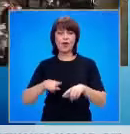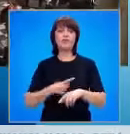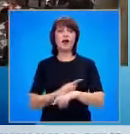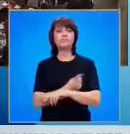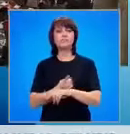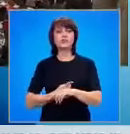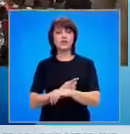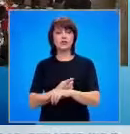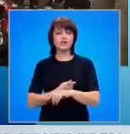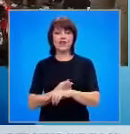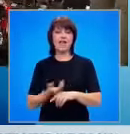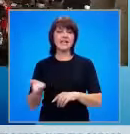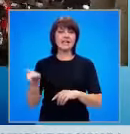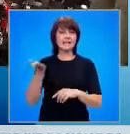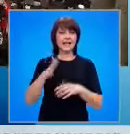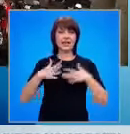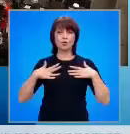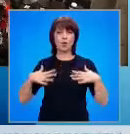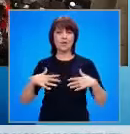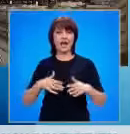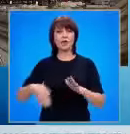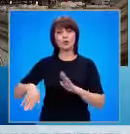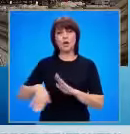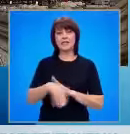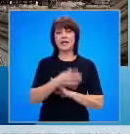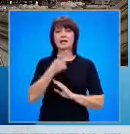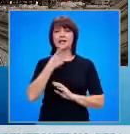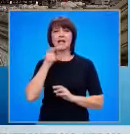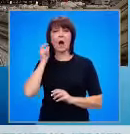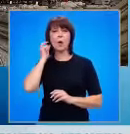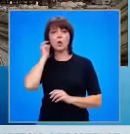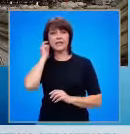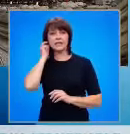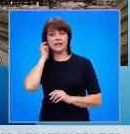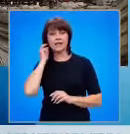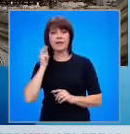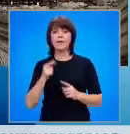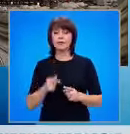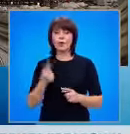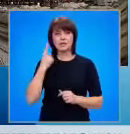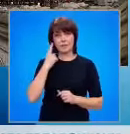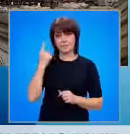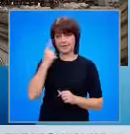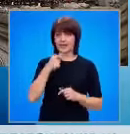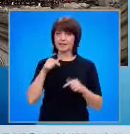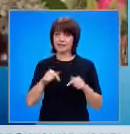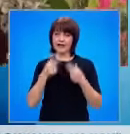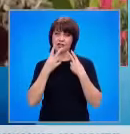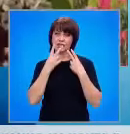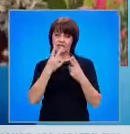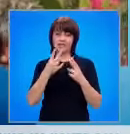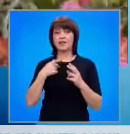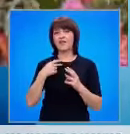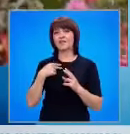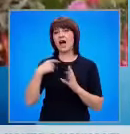с тялото на Елизабет II отпътува към Уиндзор. Но какво ще се случи в този много емоционален ден, вижте в репортажа, който подготвихме заедно